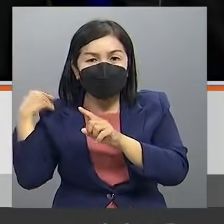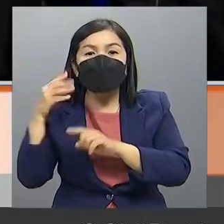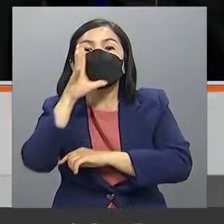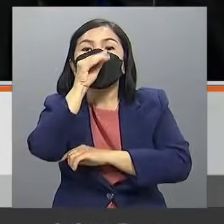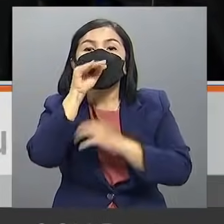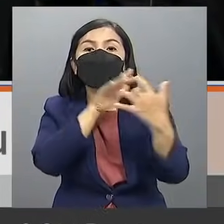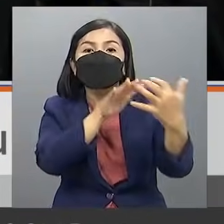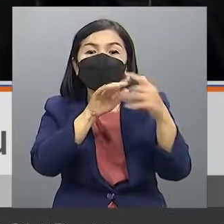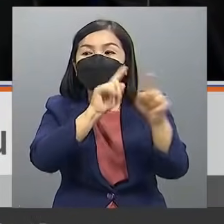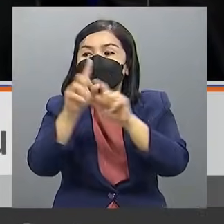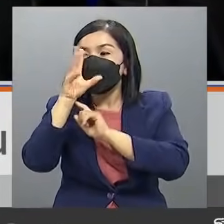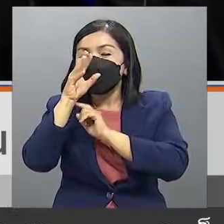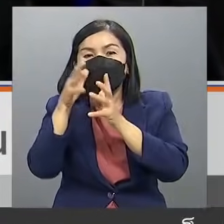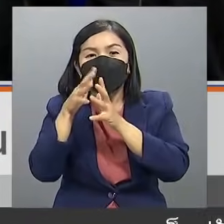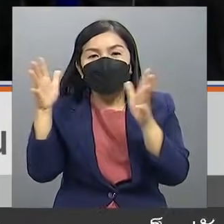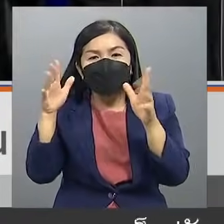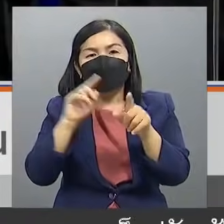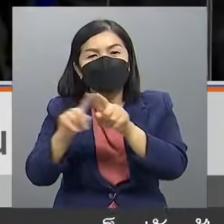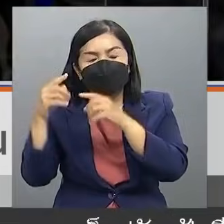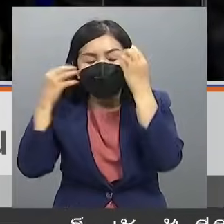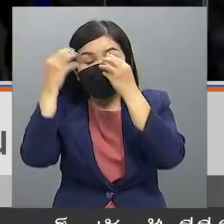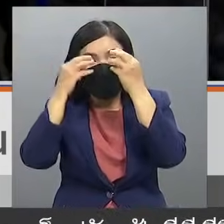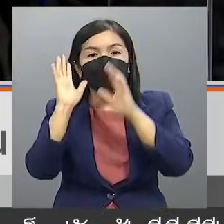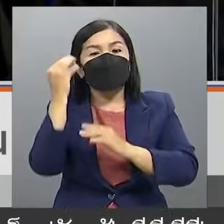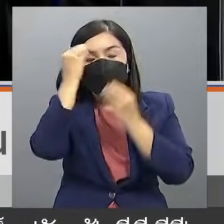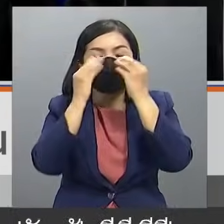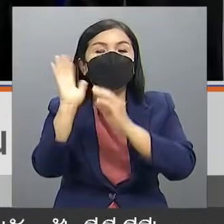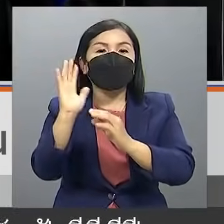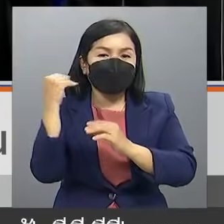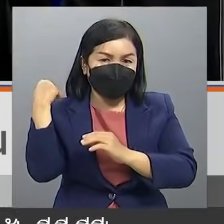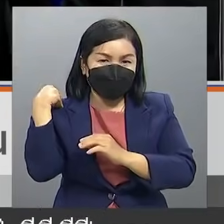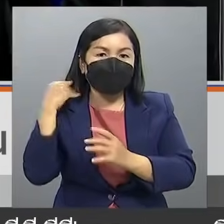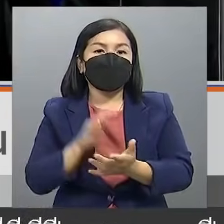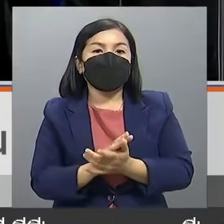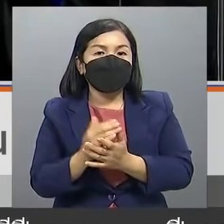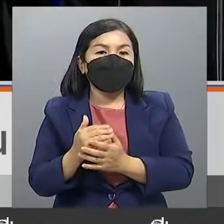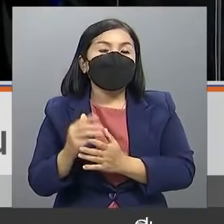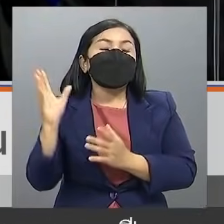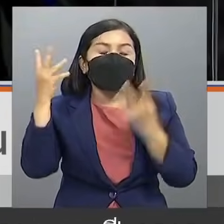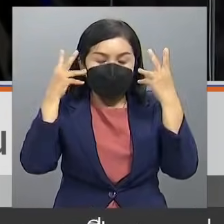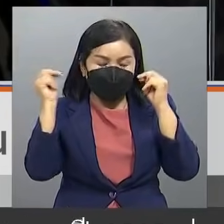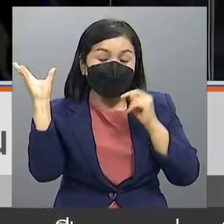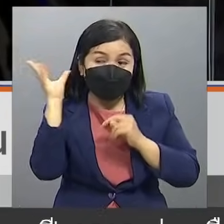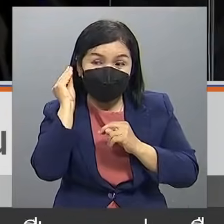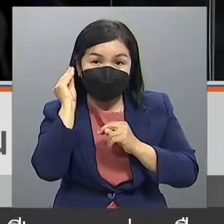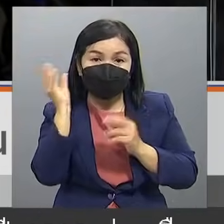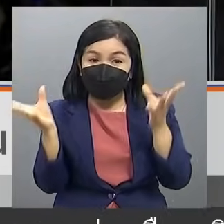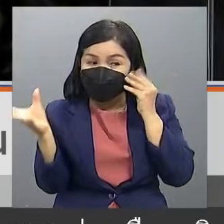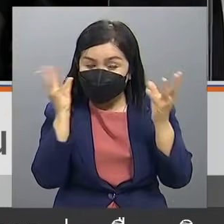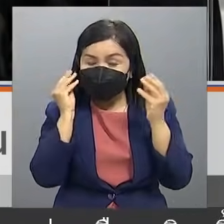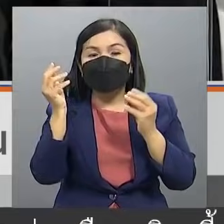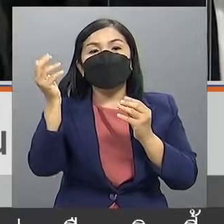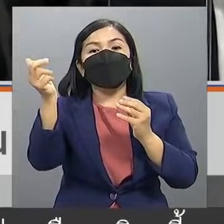นไงพูดอะไรเขาก็งงไม่ต้องงงอะนะนายกก็ฟังทุกคนแต่ก็ต้องพยายามทำให้ไม่งงไงตัวเองต้องไม่ง